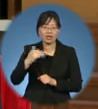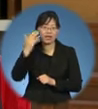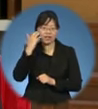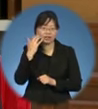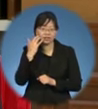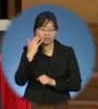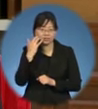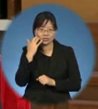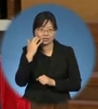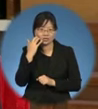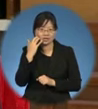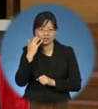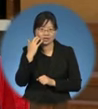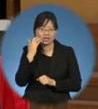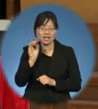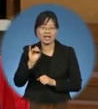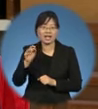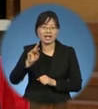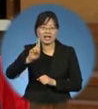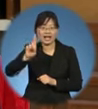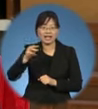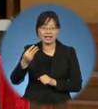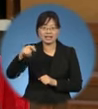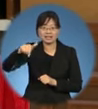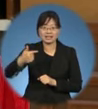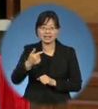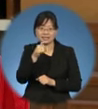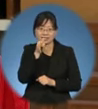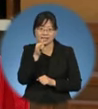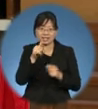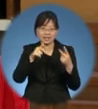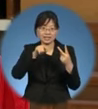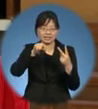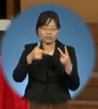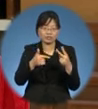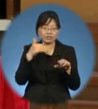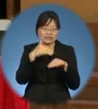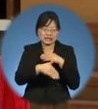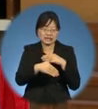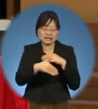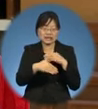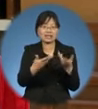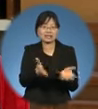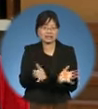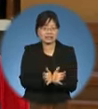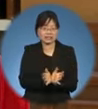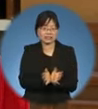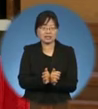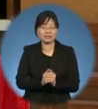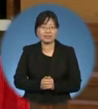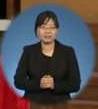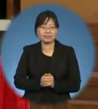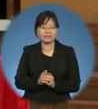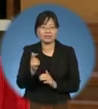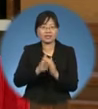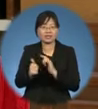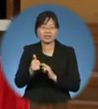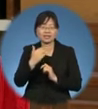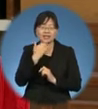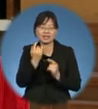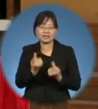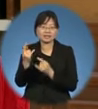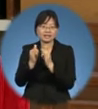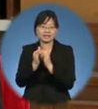우리나라 알리그라고도 했었죠. 2군 형태의 팀이죠. 그러니까 이 선수들이 나이 든